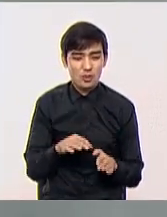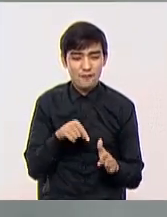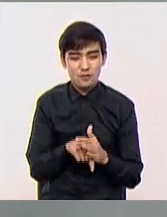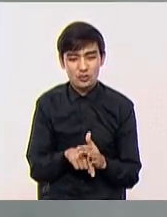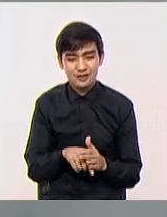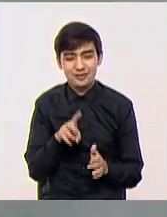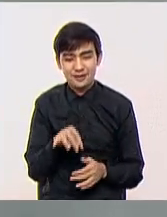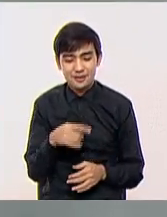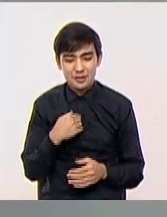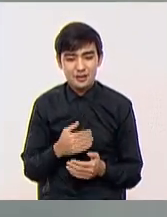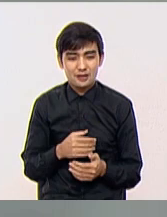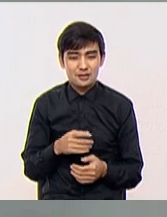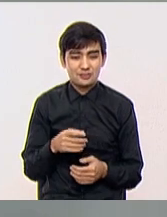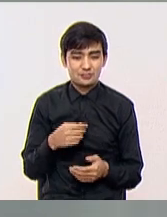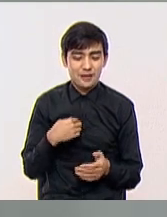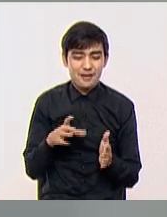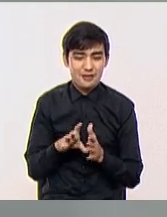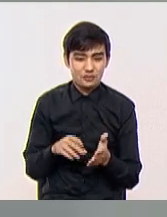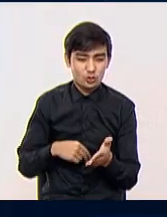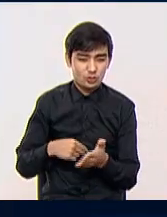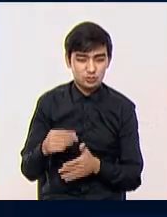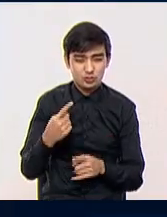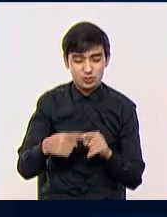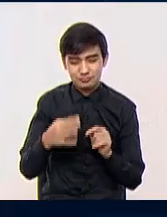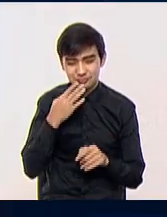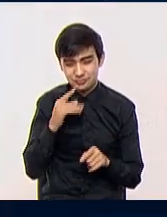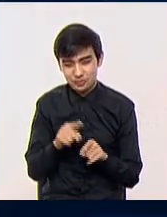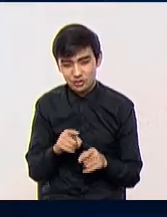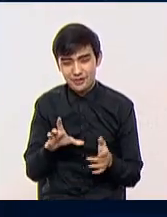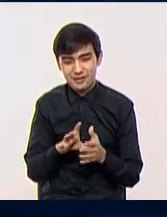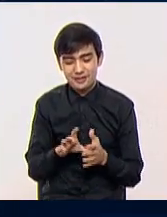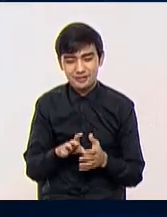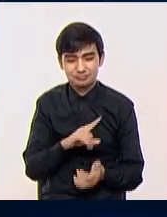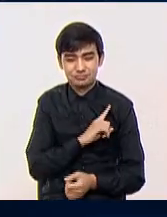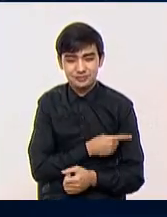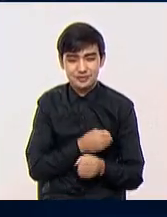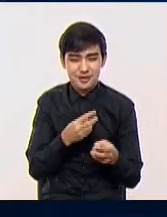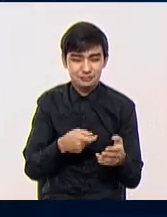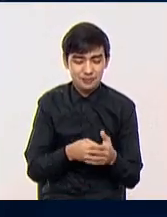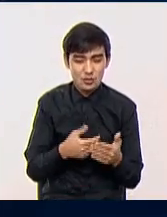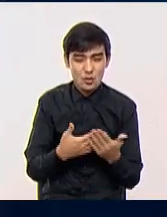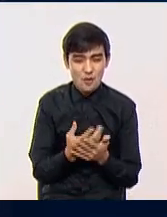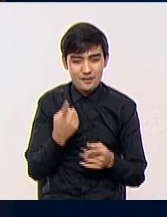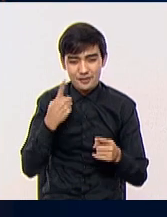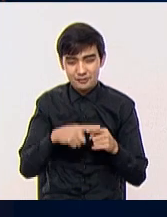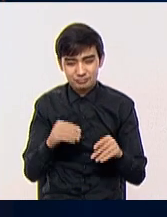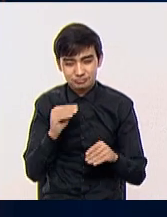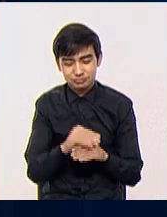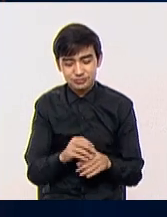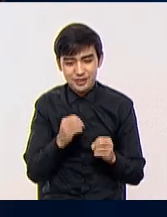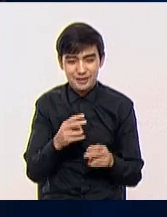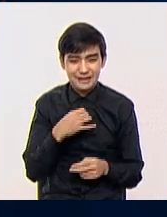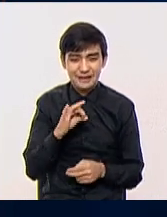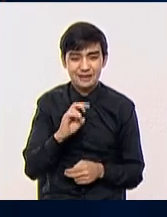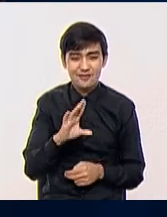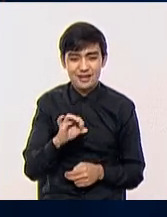емес, сырттан электр энергиясын сатып алу, сонымен қатар энергия қуаттарын, оның ішінде жаңартылатын энергия көздерін құруға инвестиция